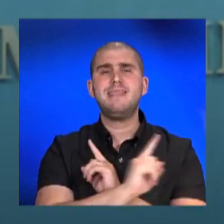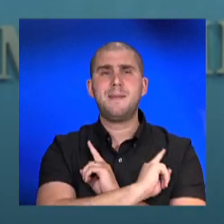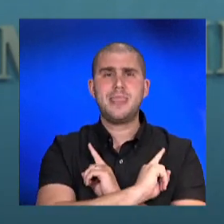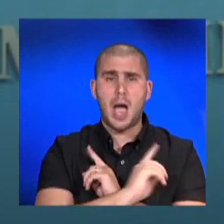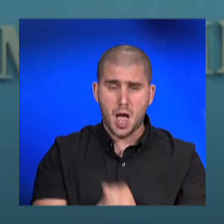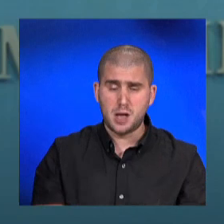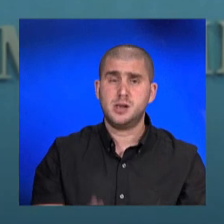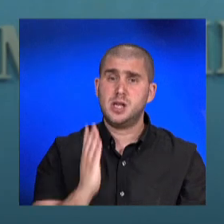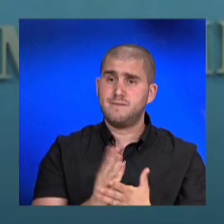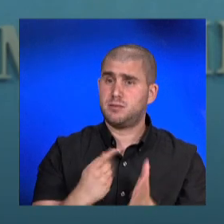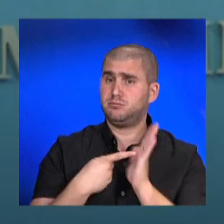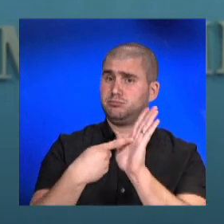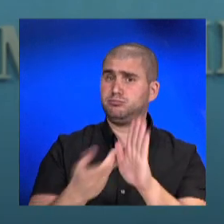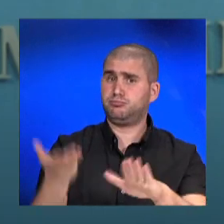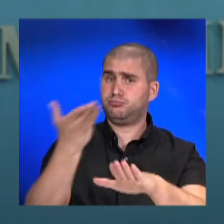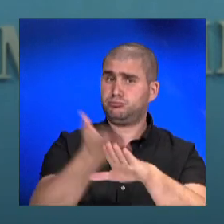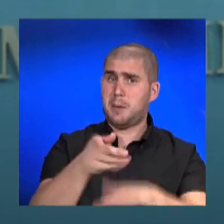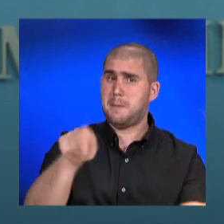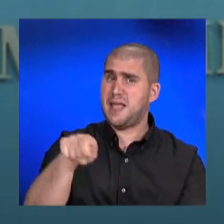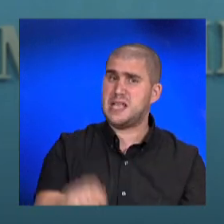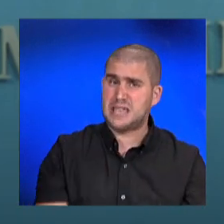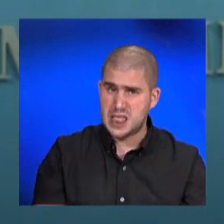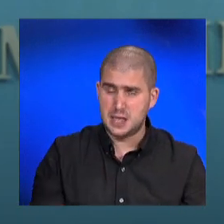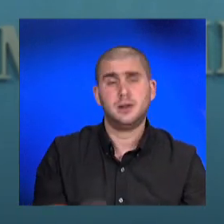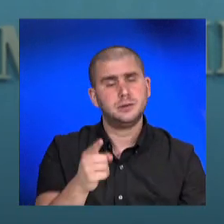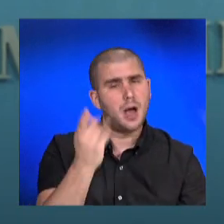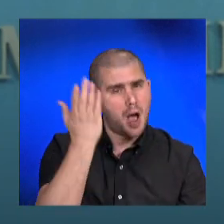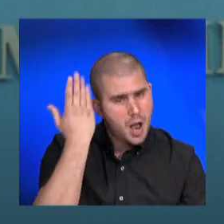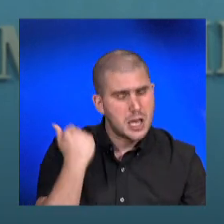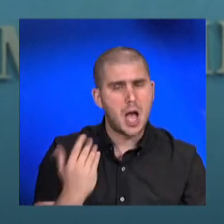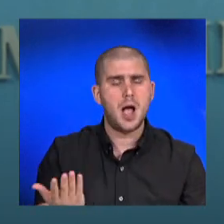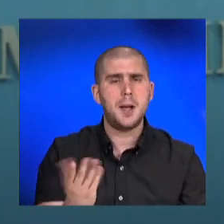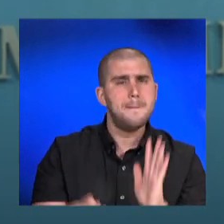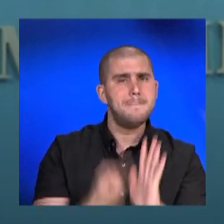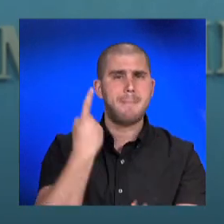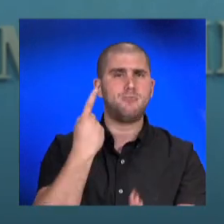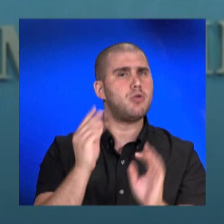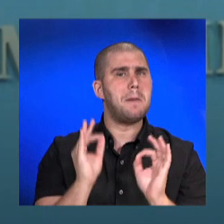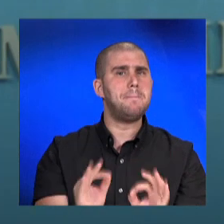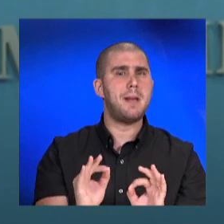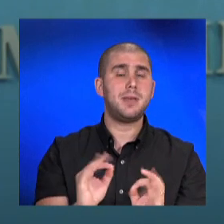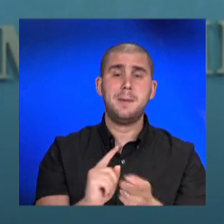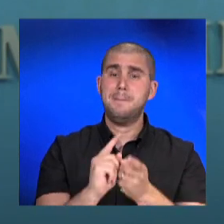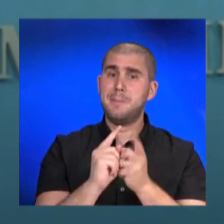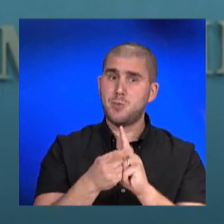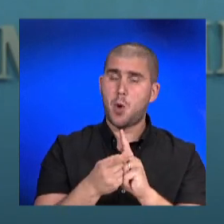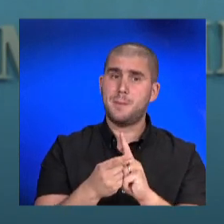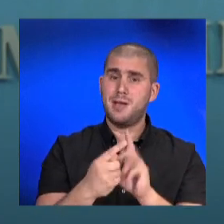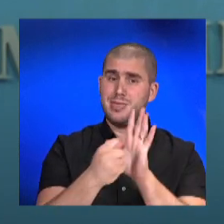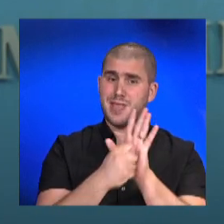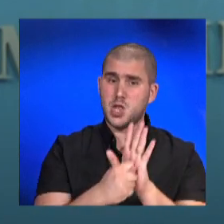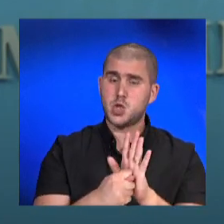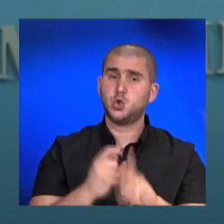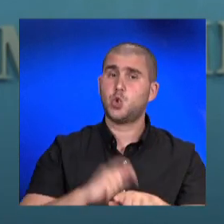לכנסת. וזו הייתה בעצם הפעם הראשונה שבמקום תקנות שעת חירום, מביאים